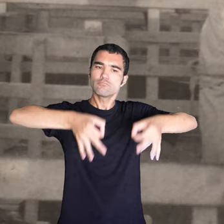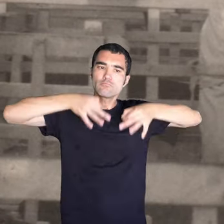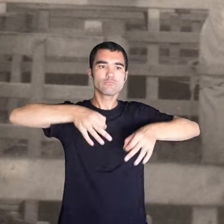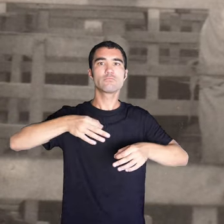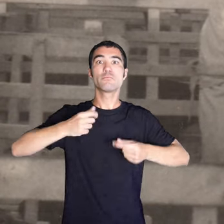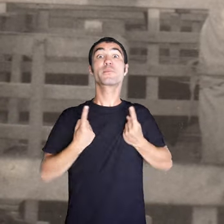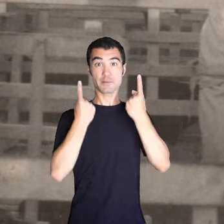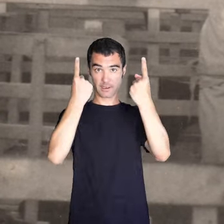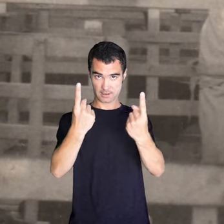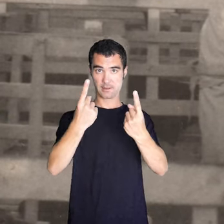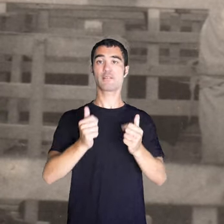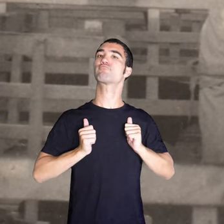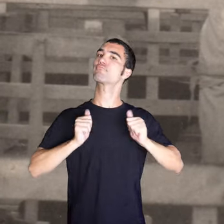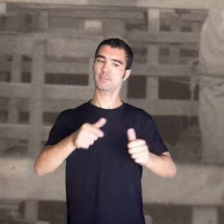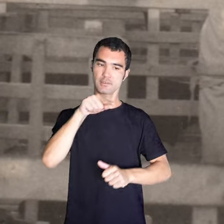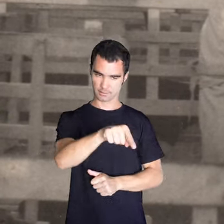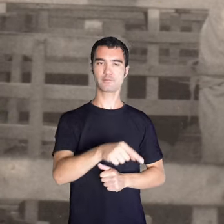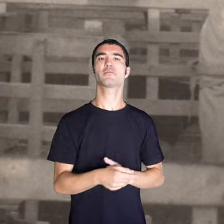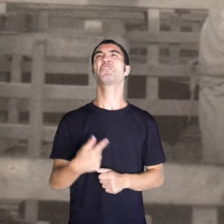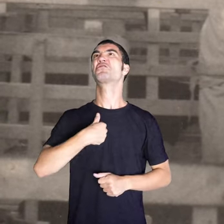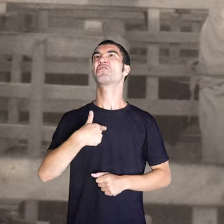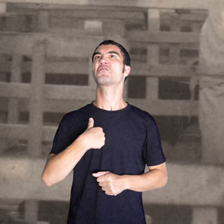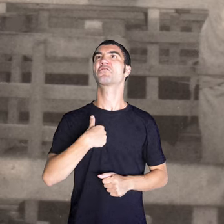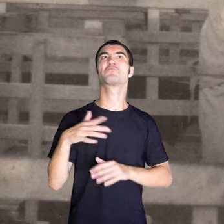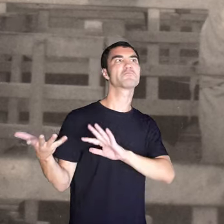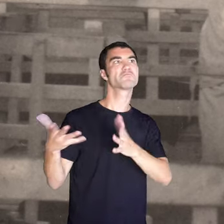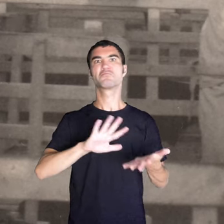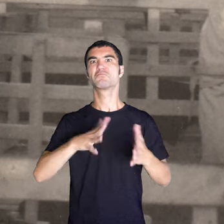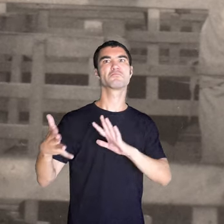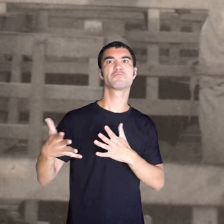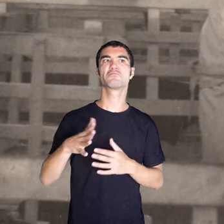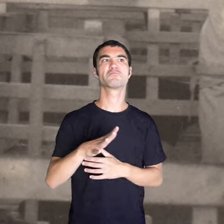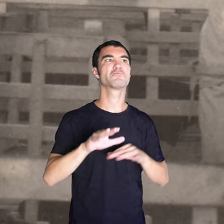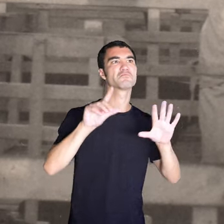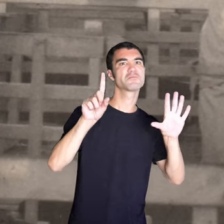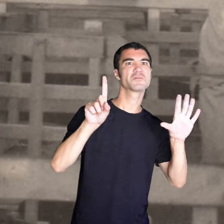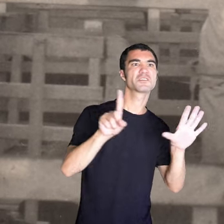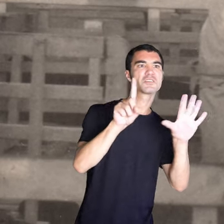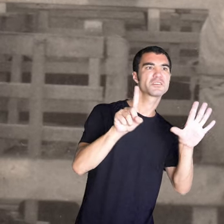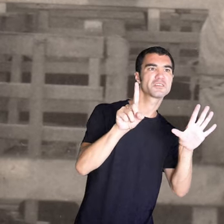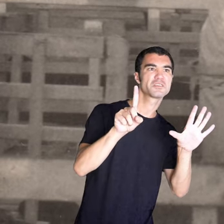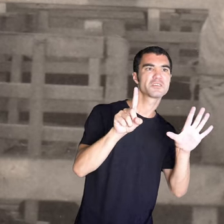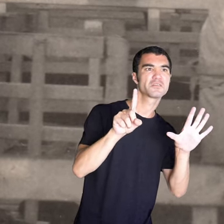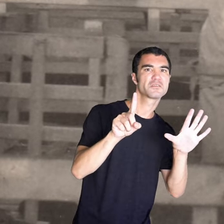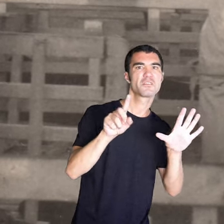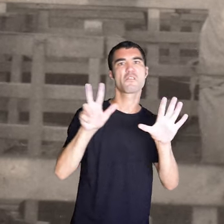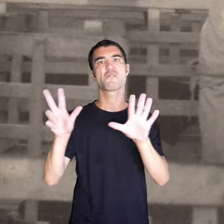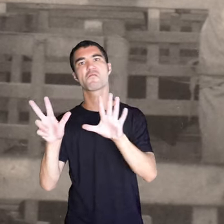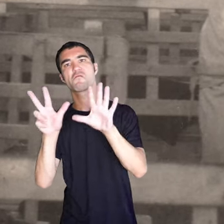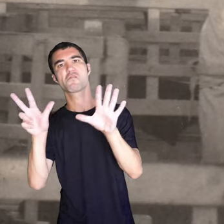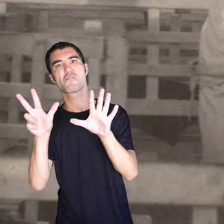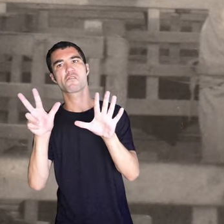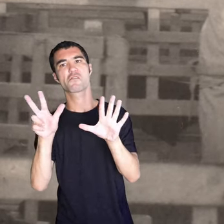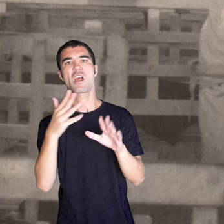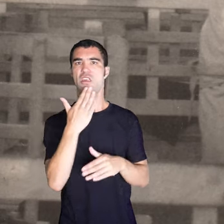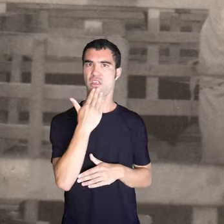I començaren amb aquesta barca. Jo devia tenir entre 6 i 8 anys,